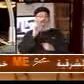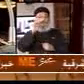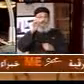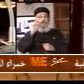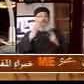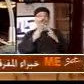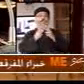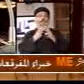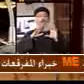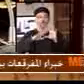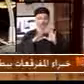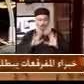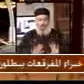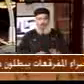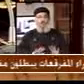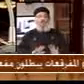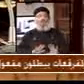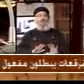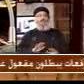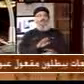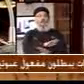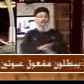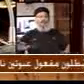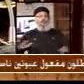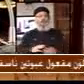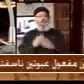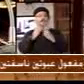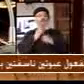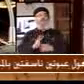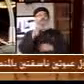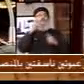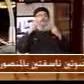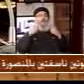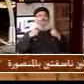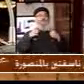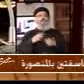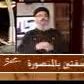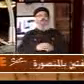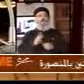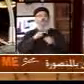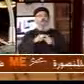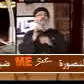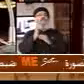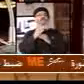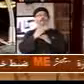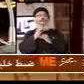الجموع أن يتكئوا على الأرض، وأخذ 7 خبزات